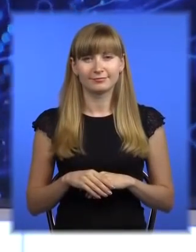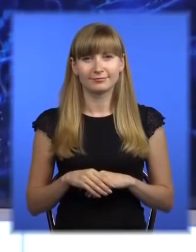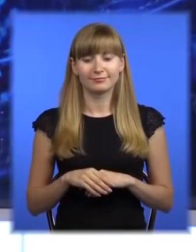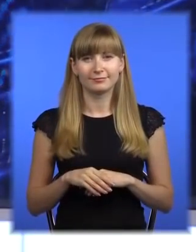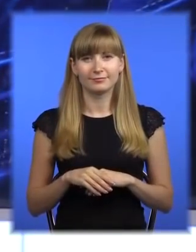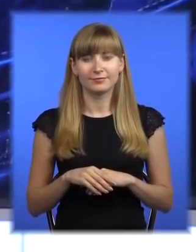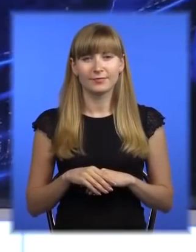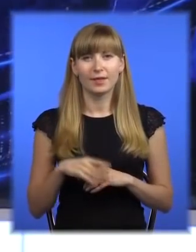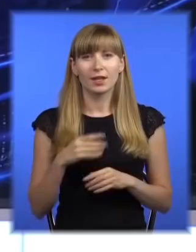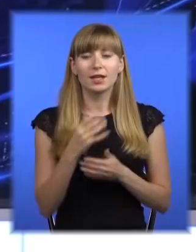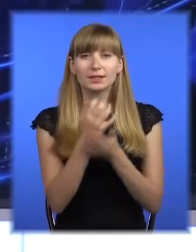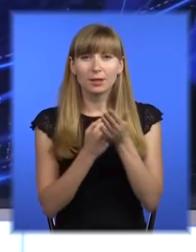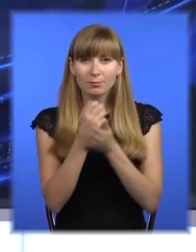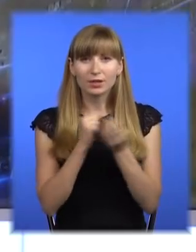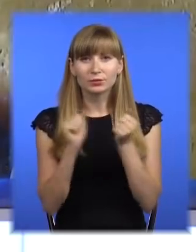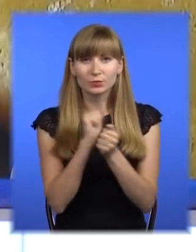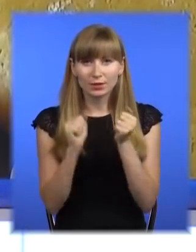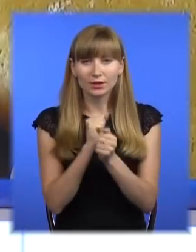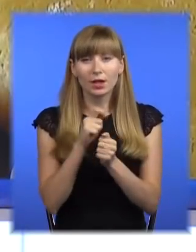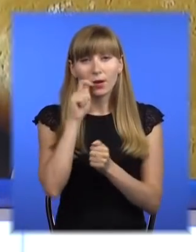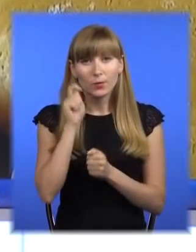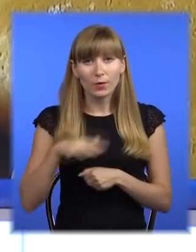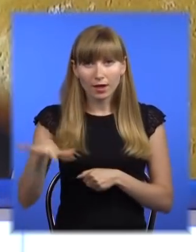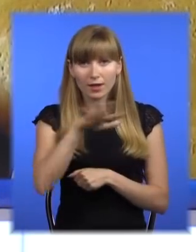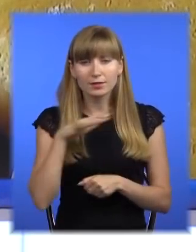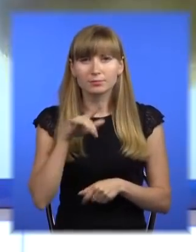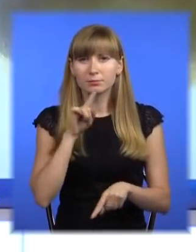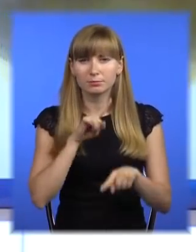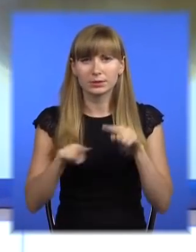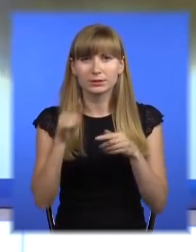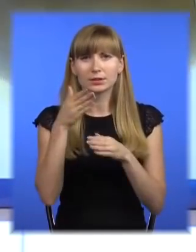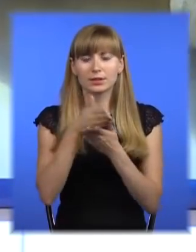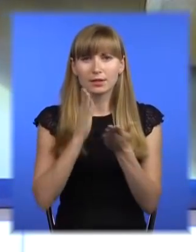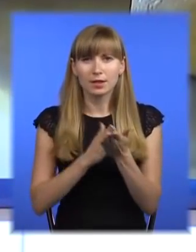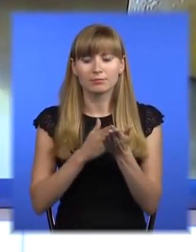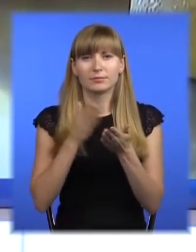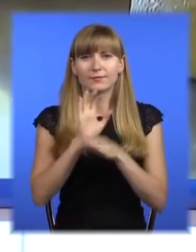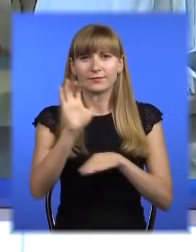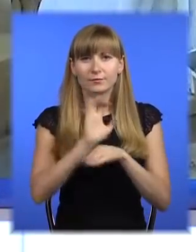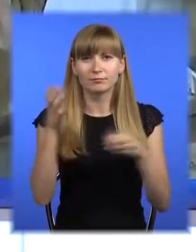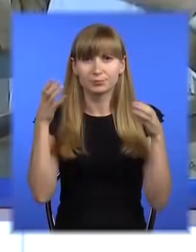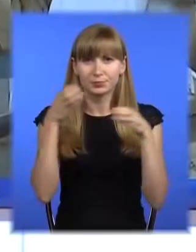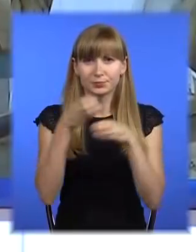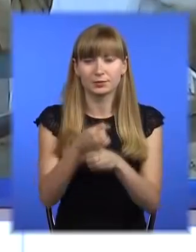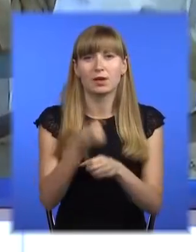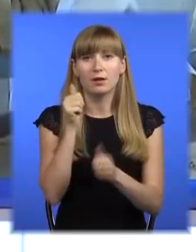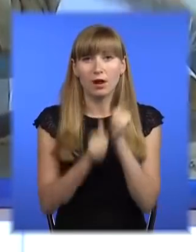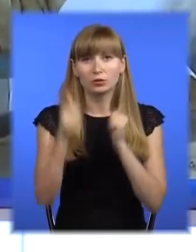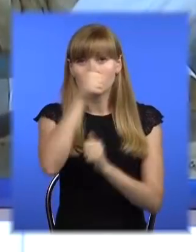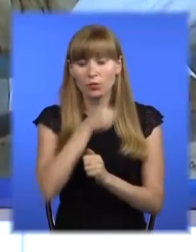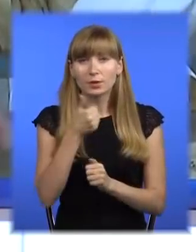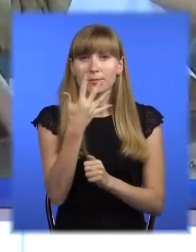Болдинська. Сушіть сухарі. В Україні стрімко зменшується виробництво хліба. Щороку показники падають